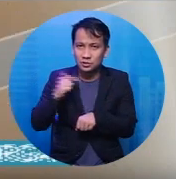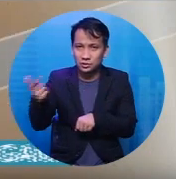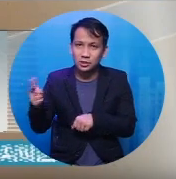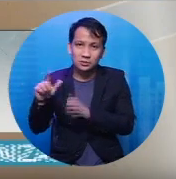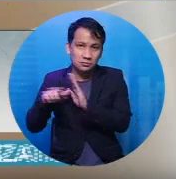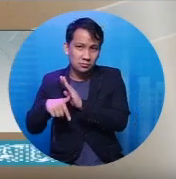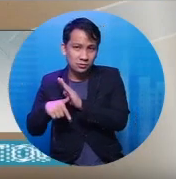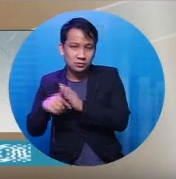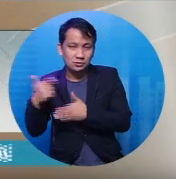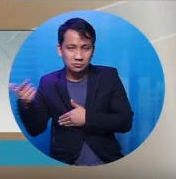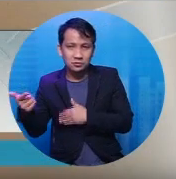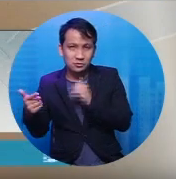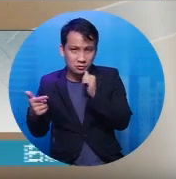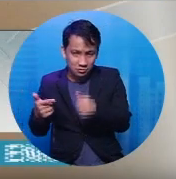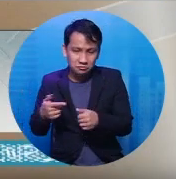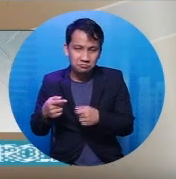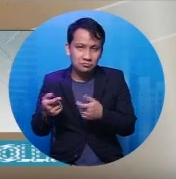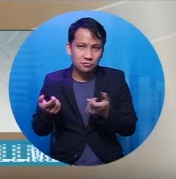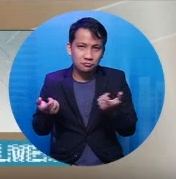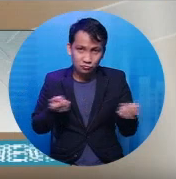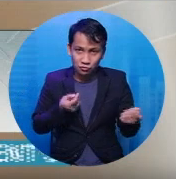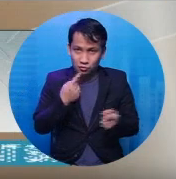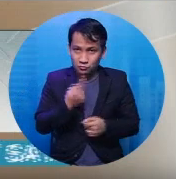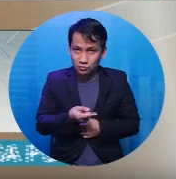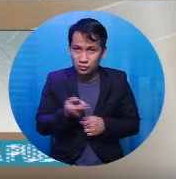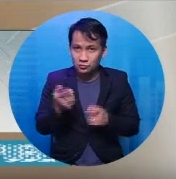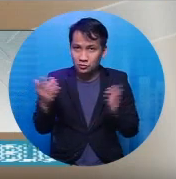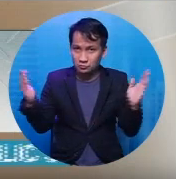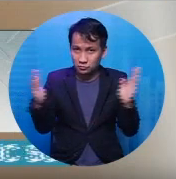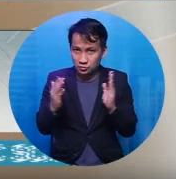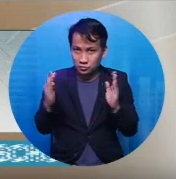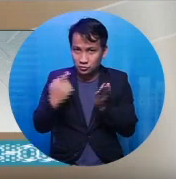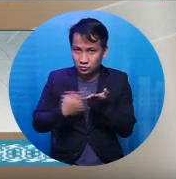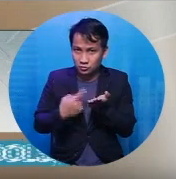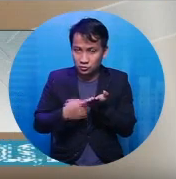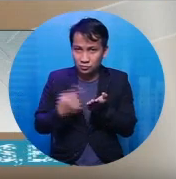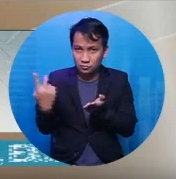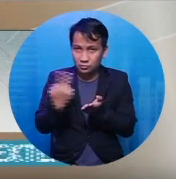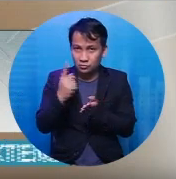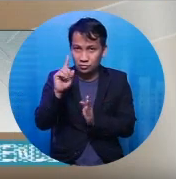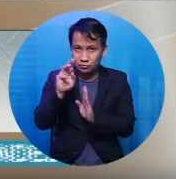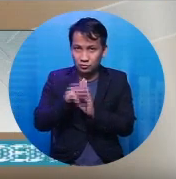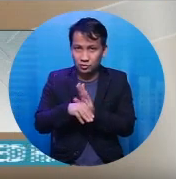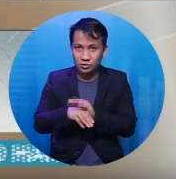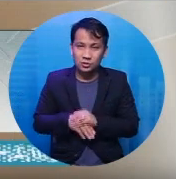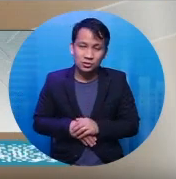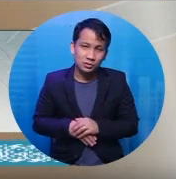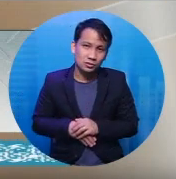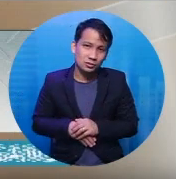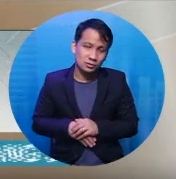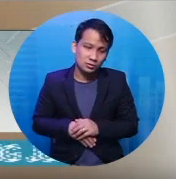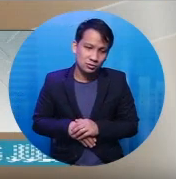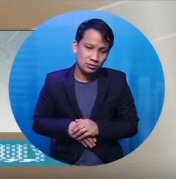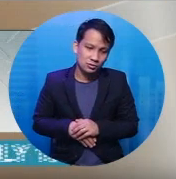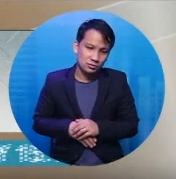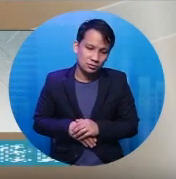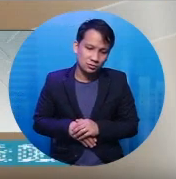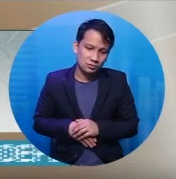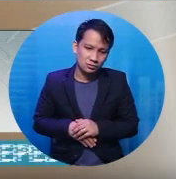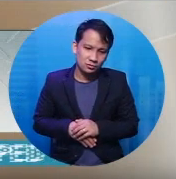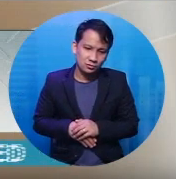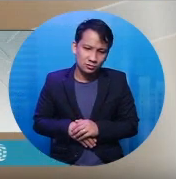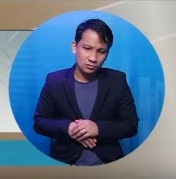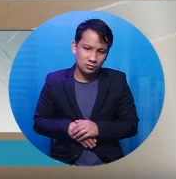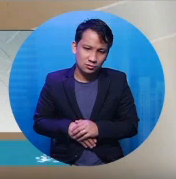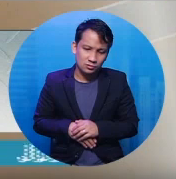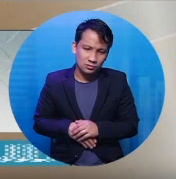magsalita later. So, gusto mo? Okay. Usap muna kayo last. I'll give you 1 minute para magpaalam kayo sa isa't isa.